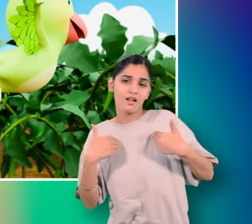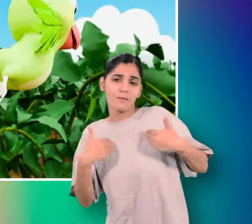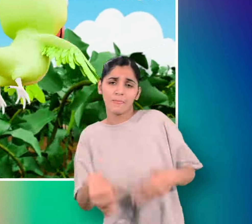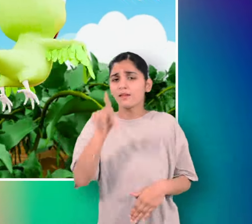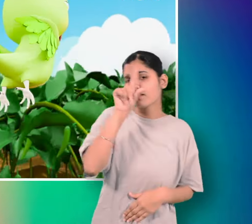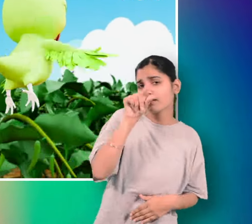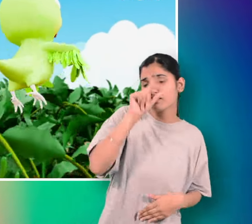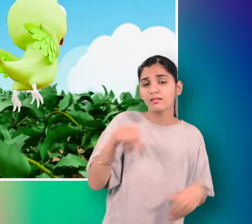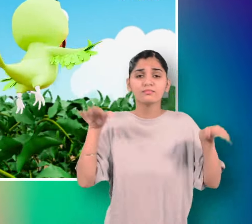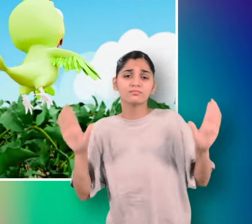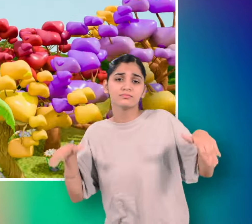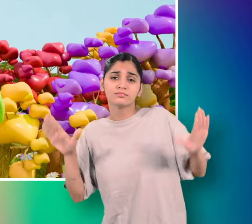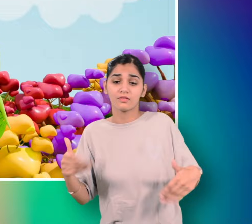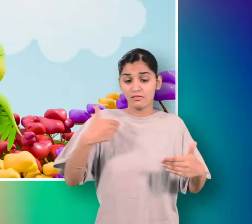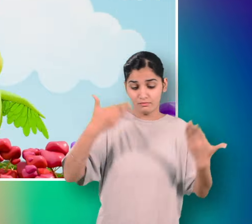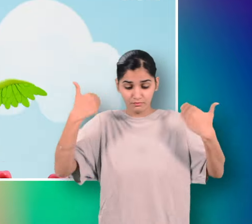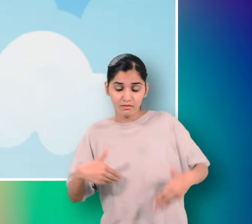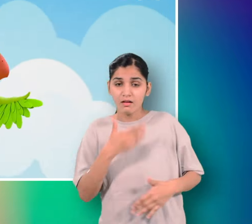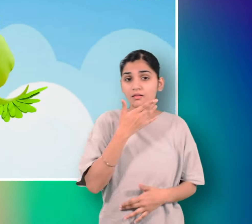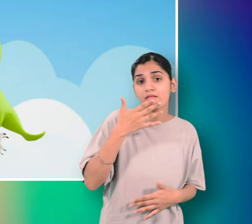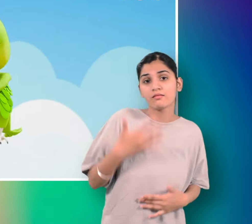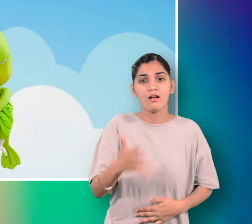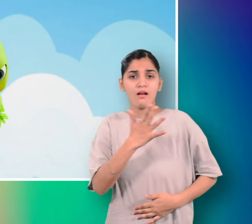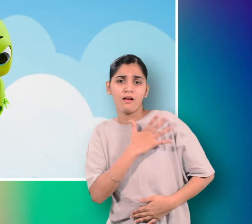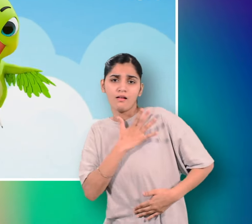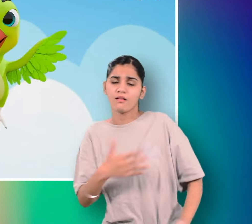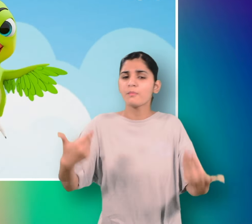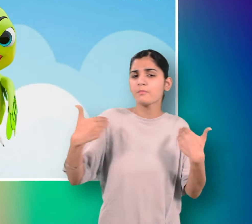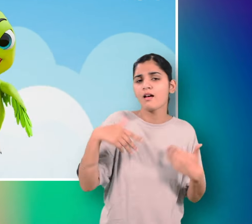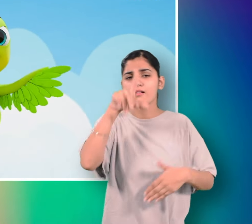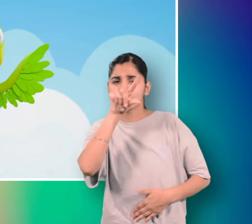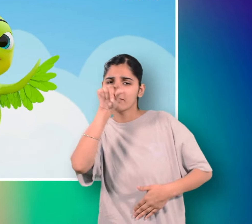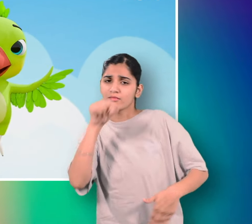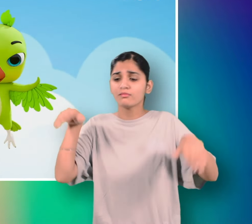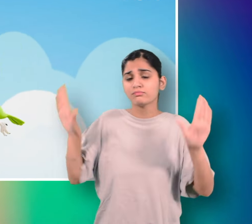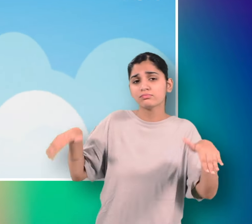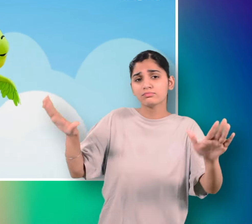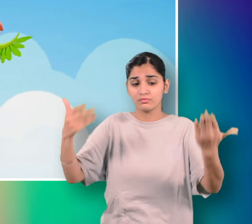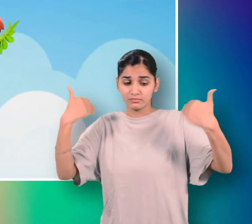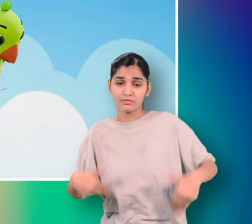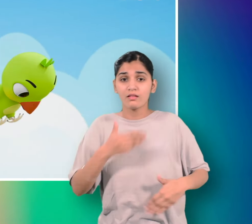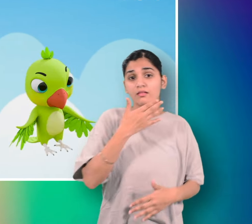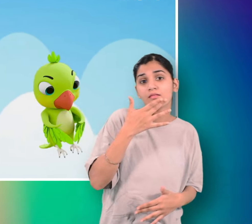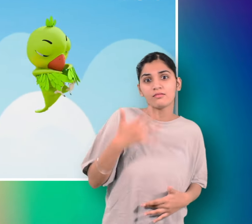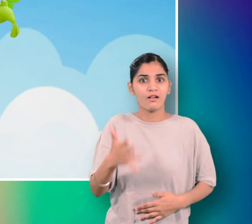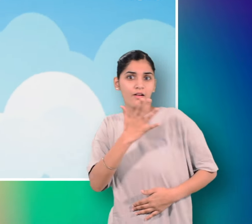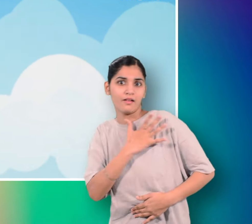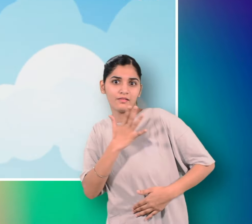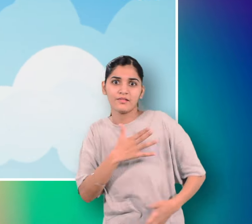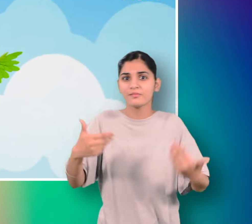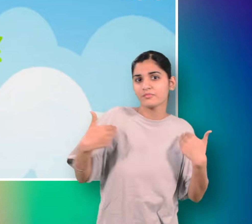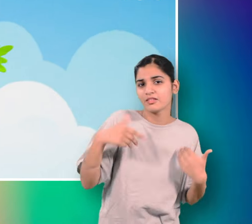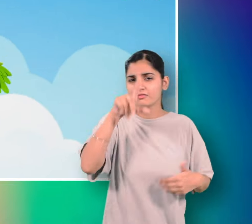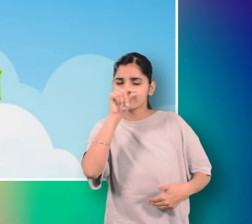उड़ जाता हूं तोता हूं मैं तोता हूं हरे रंग का तोता हूं तोता हूं मैं तोता